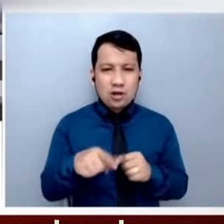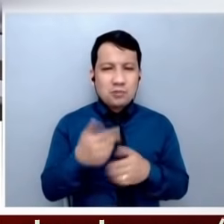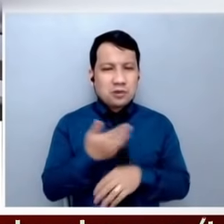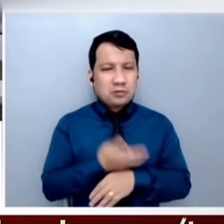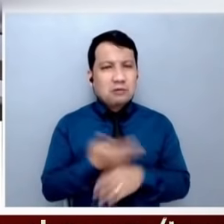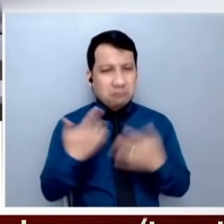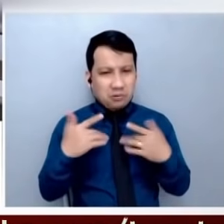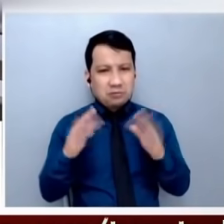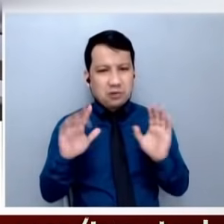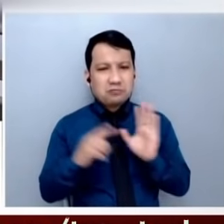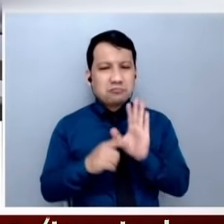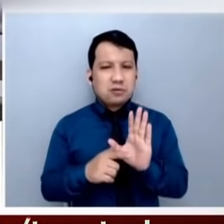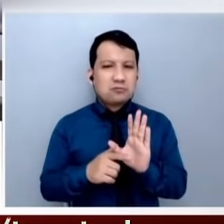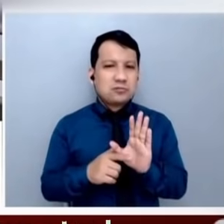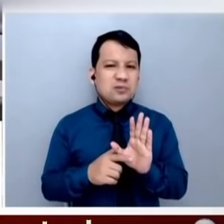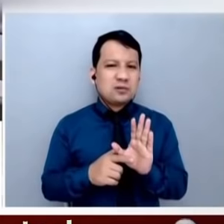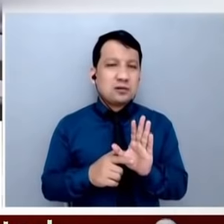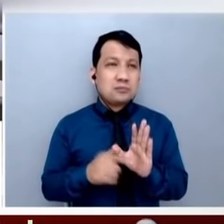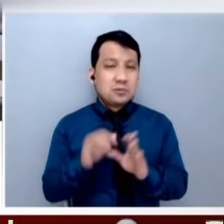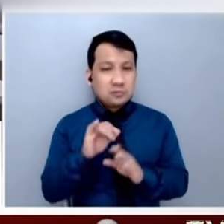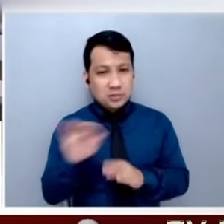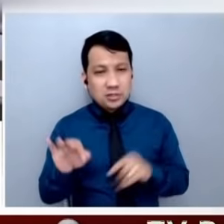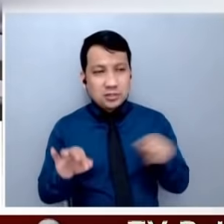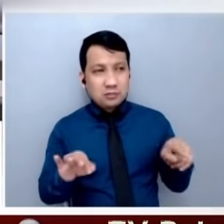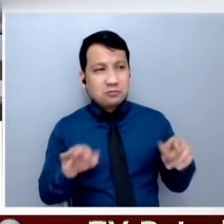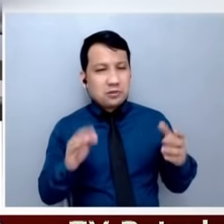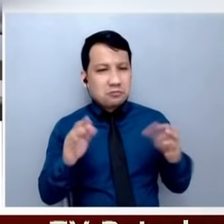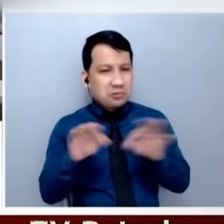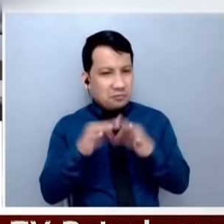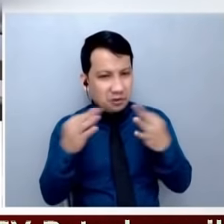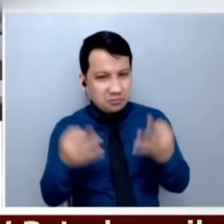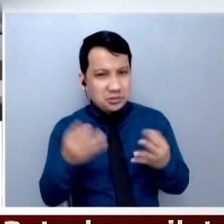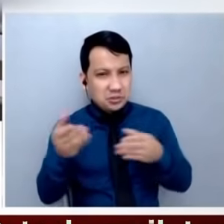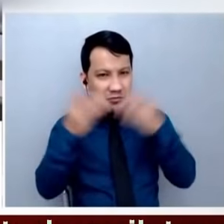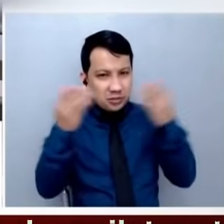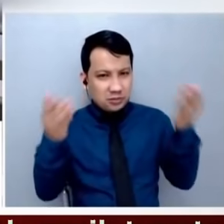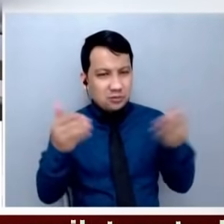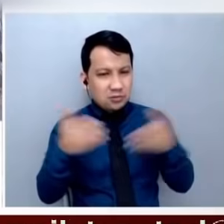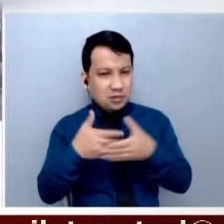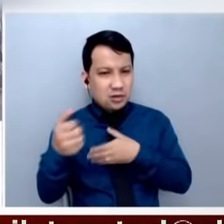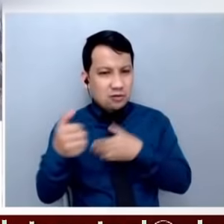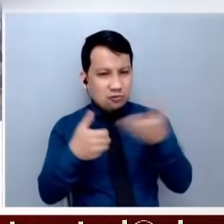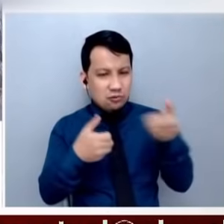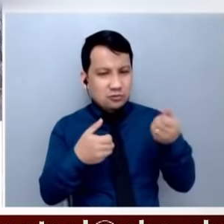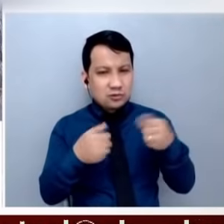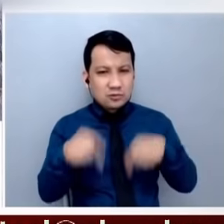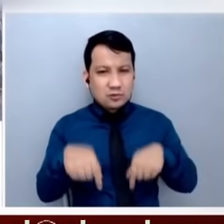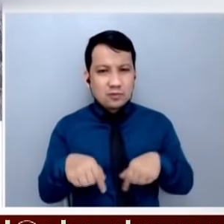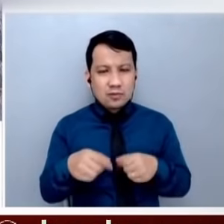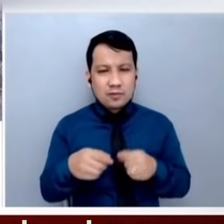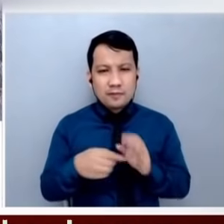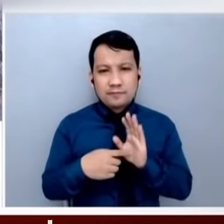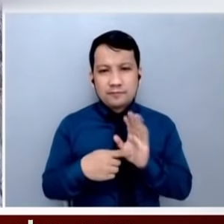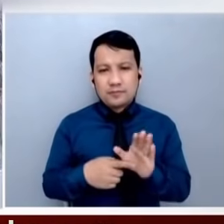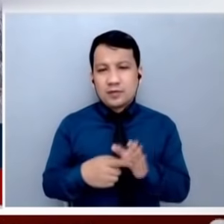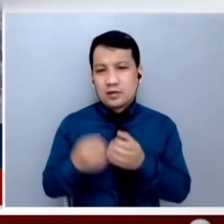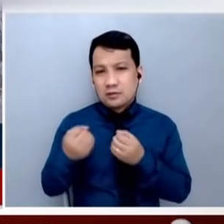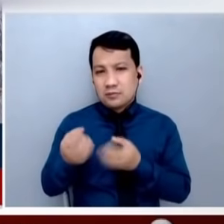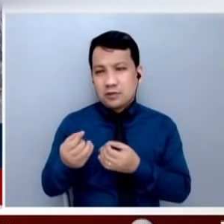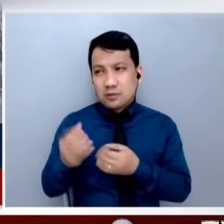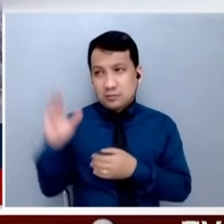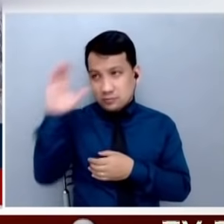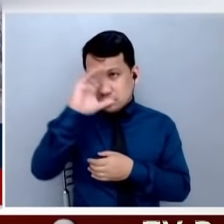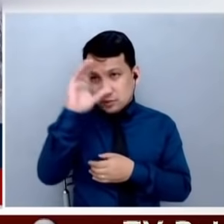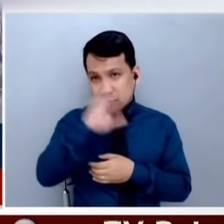ganun. Kaya kapag may occasion po, mostly nag-outing po kami. Marami kasi usually ang hinahanap nila is